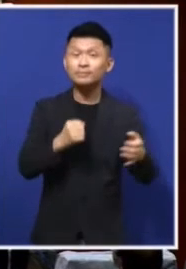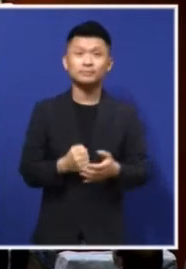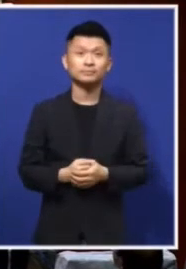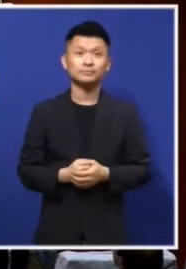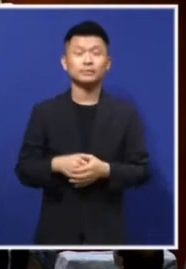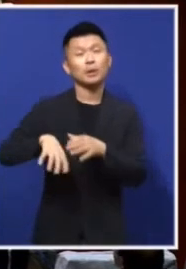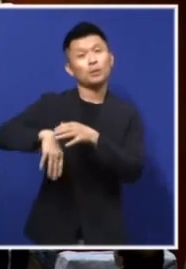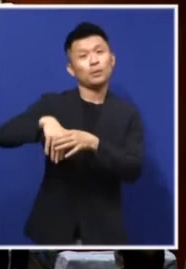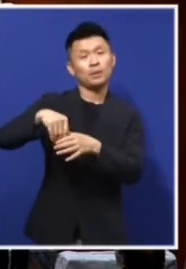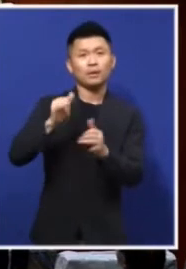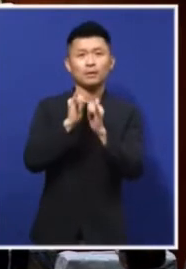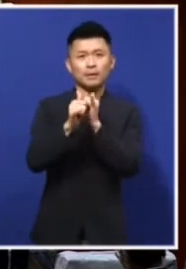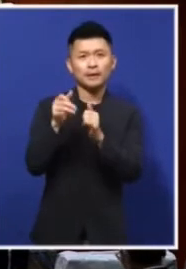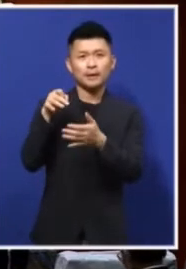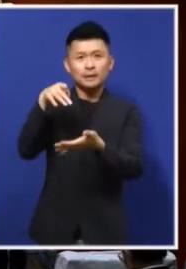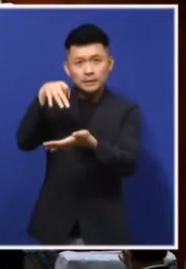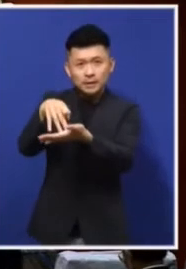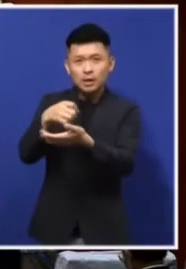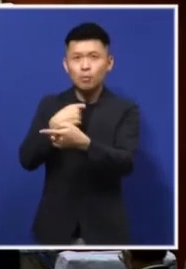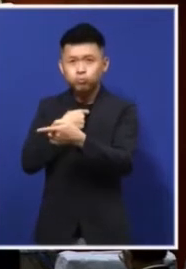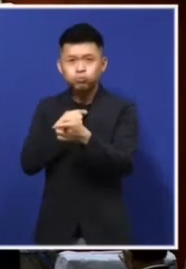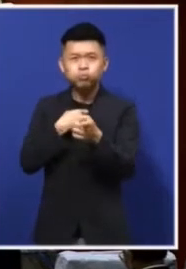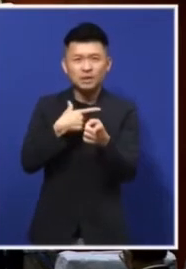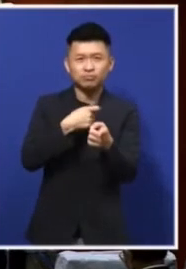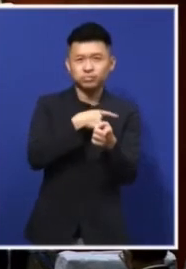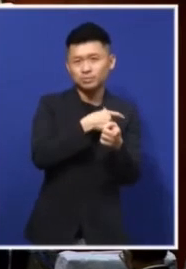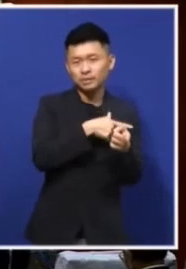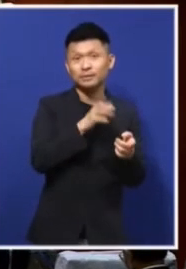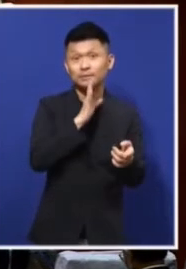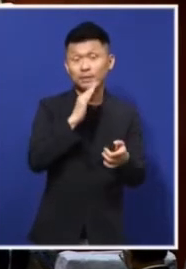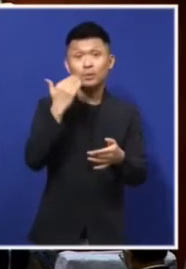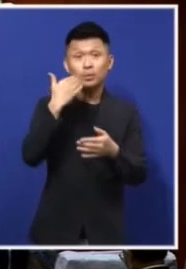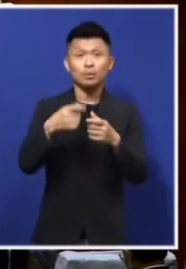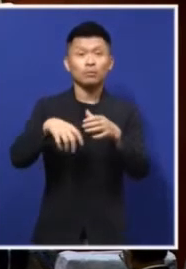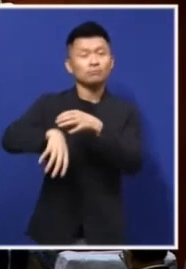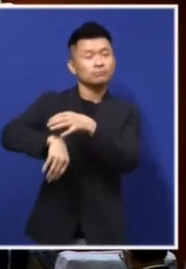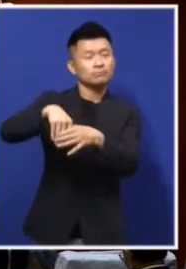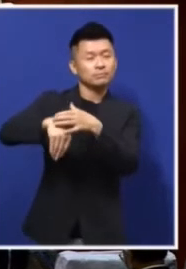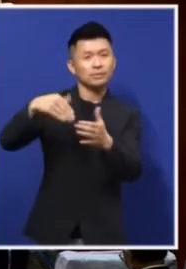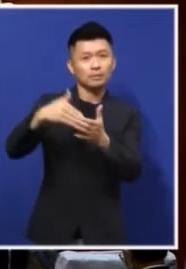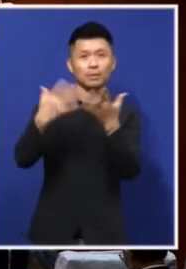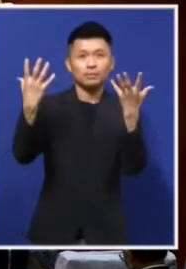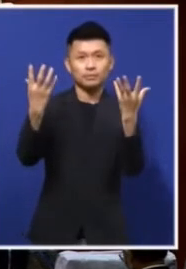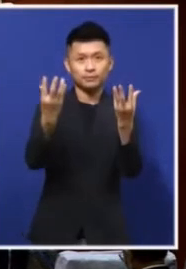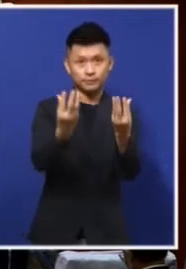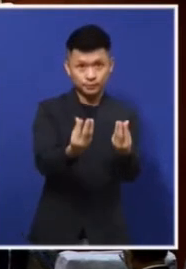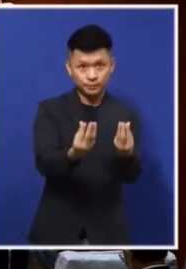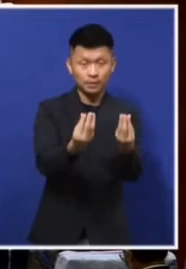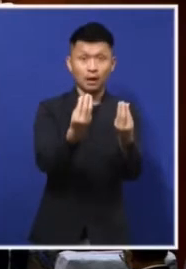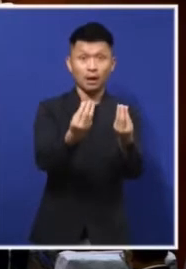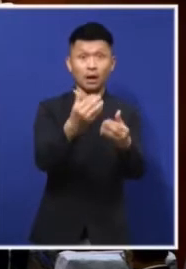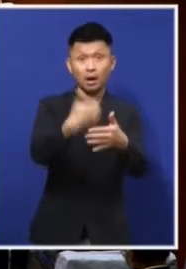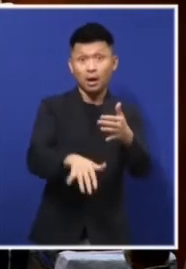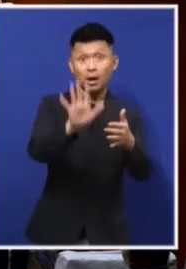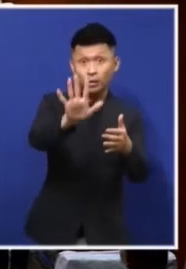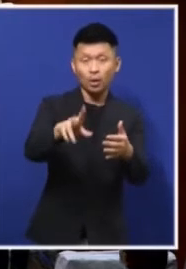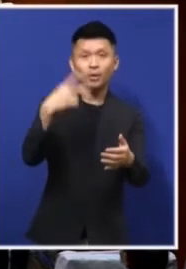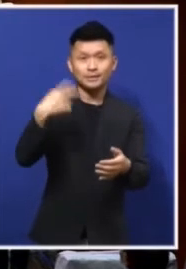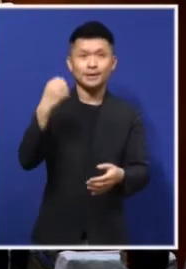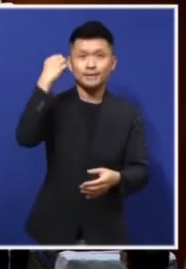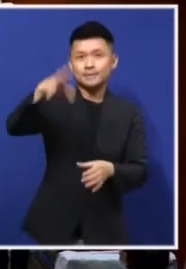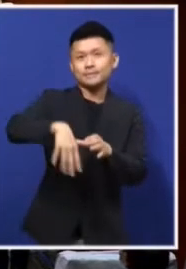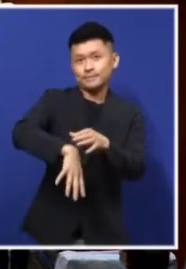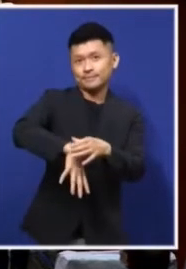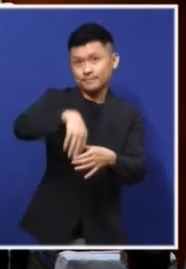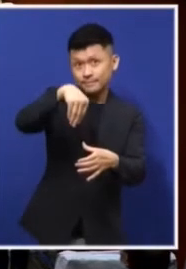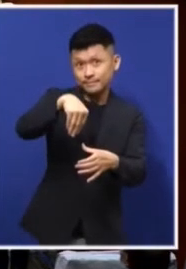民众登记的意愿不一样，最后抽了如果有剩余的话，是会统一再重新抽签，还是要怎么去处理有剩余